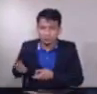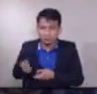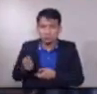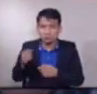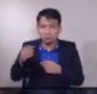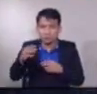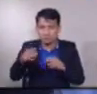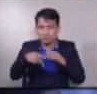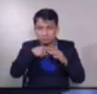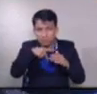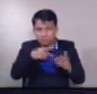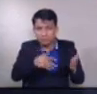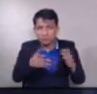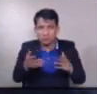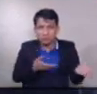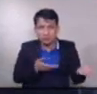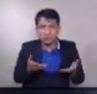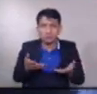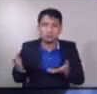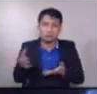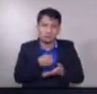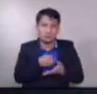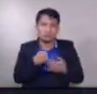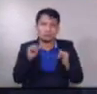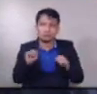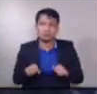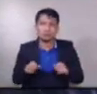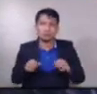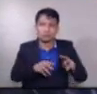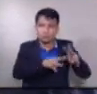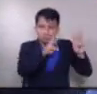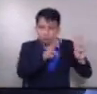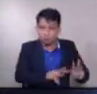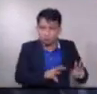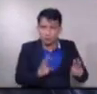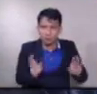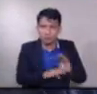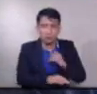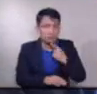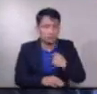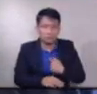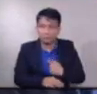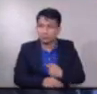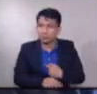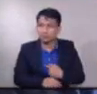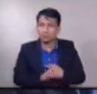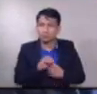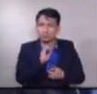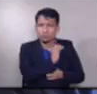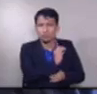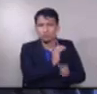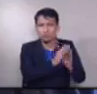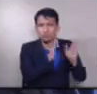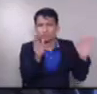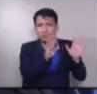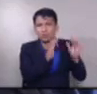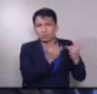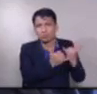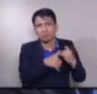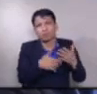kabataan. Pagbalik namin, kinural na, nagkaroon na ng pader. So, kasi sabi, pagmamayari ng isang malaking